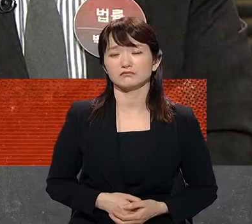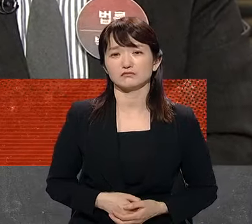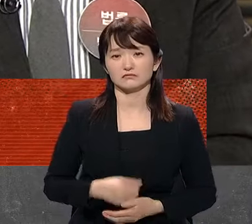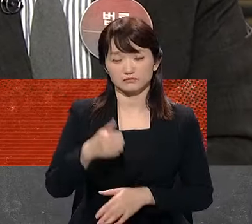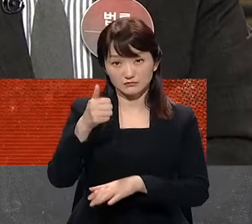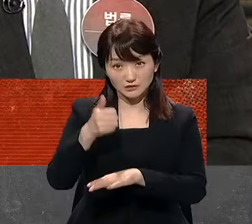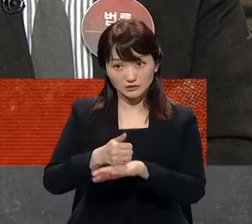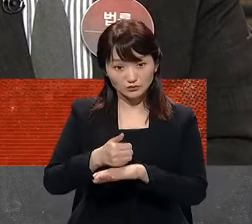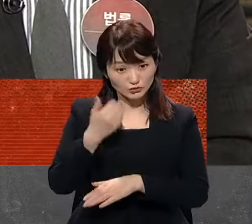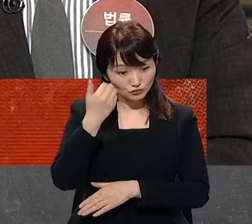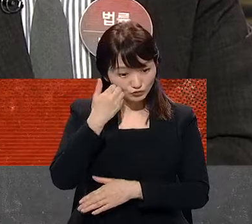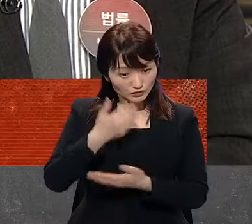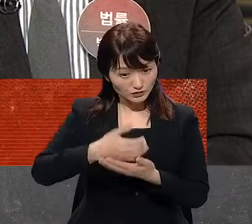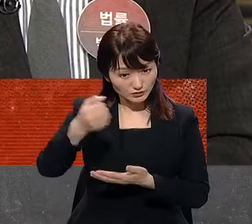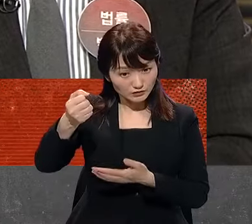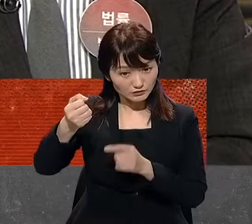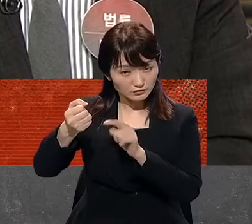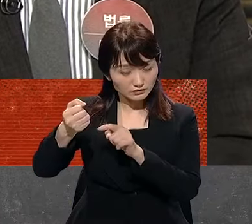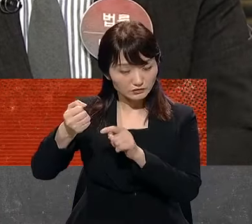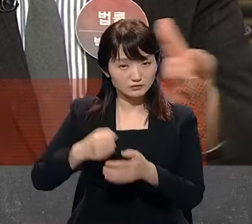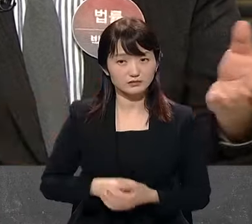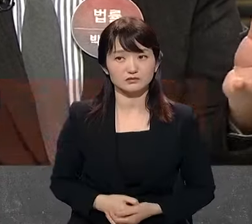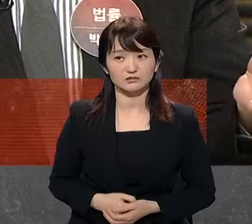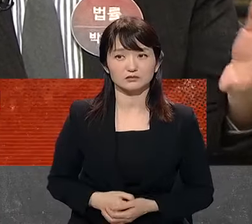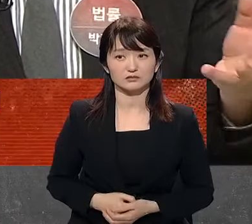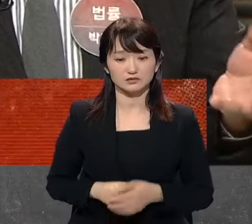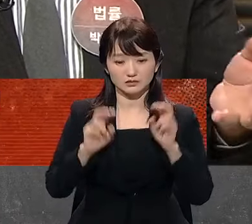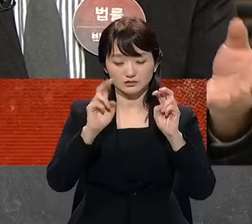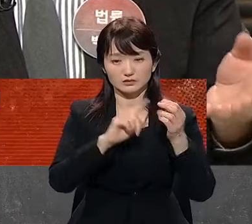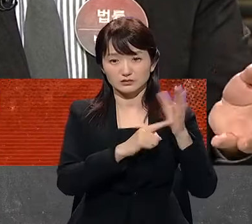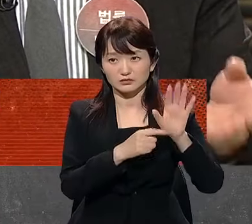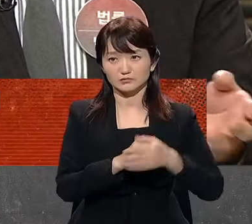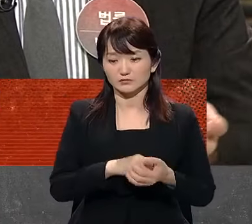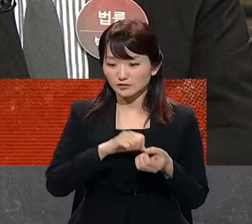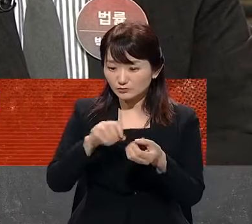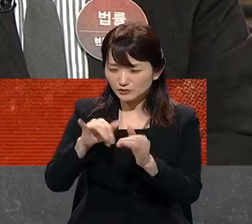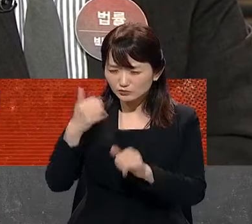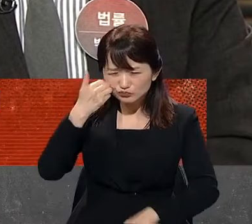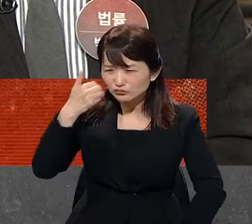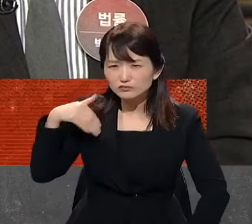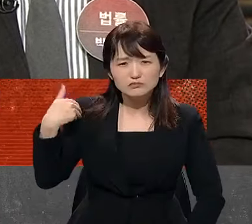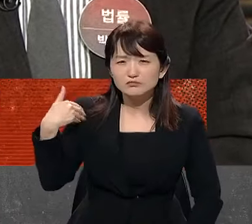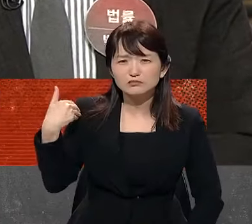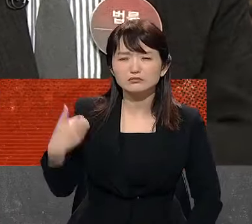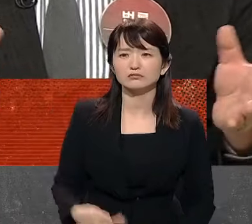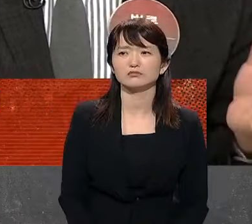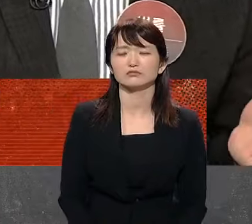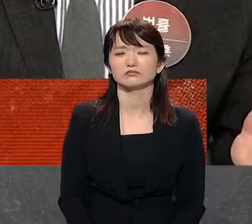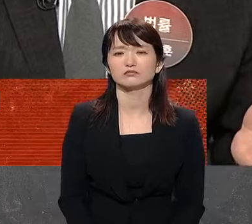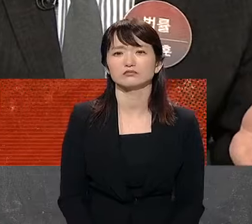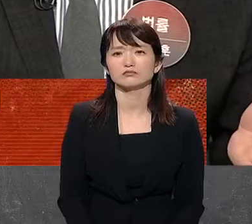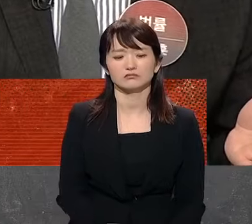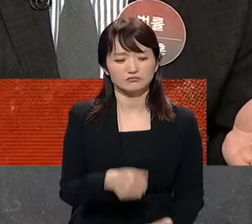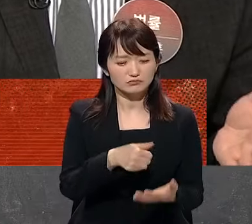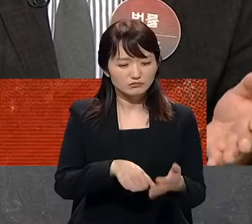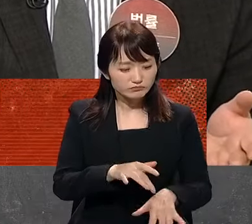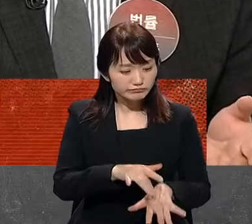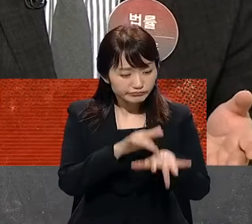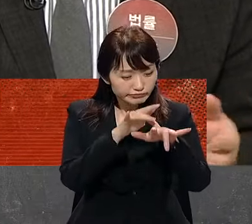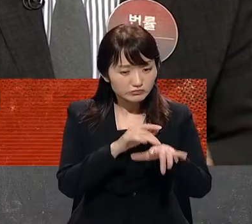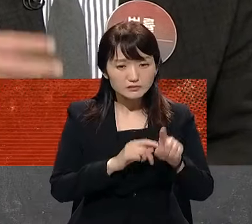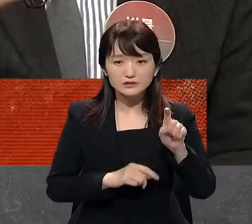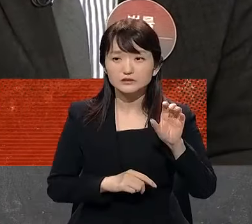저 누가 가져갔냐 하니까 플랫폼에서는 예. 배달기사 그 신원 확인해 줄 수는 없다라고 하지만 일단 없다고 하니까 10만